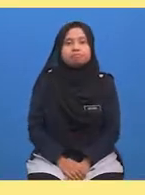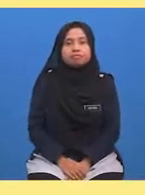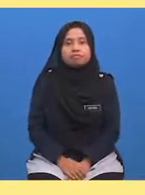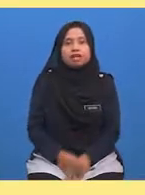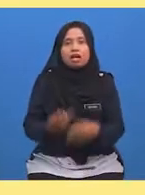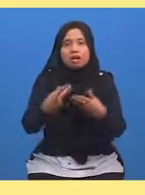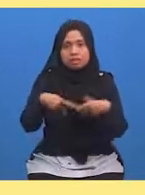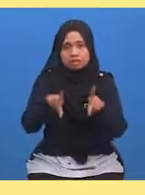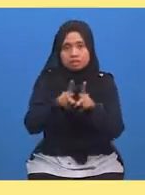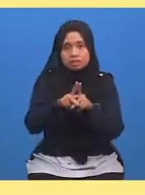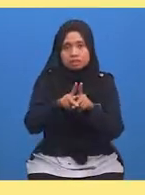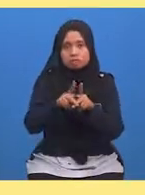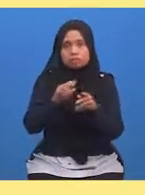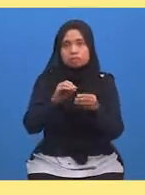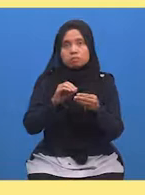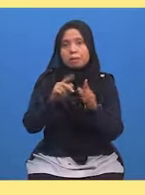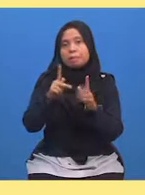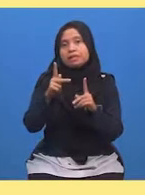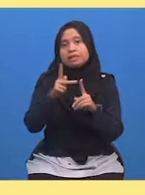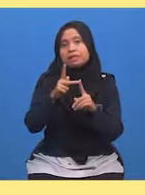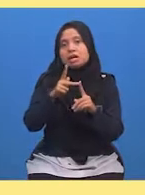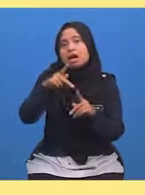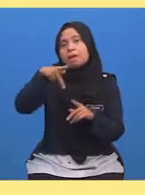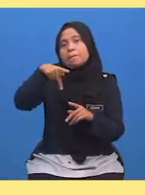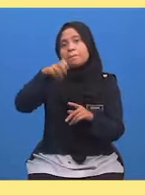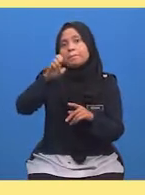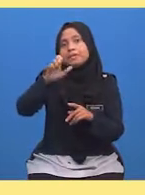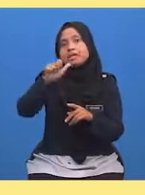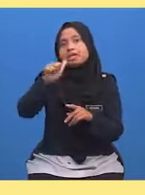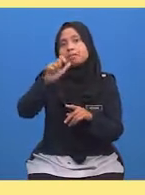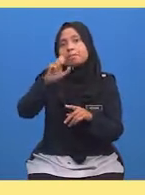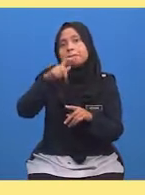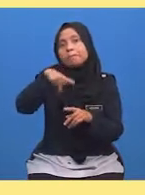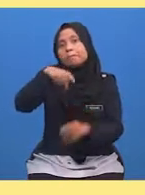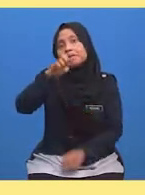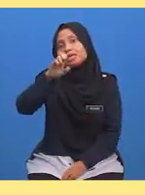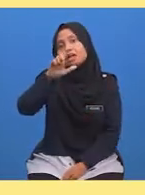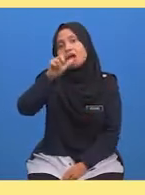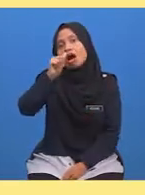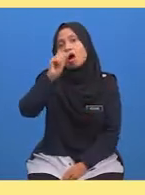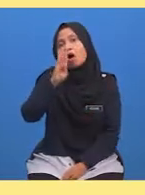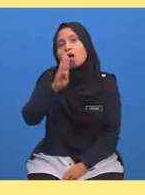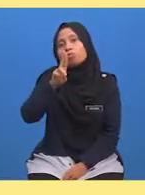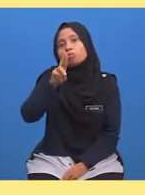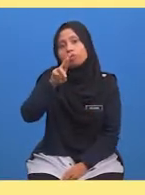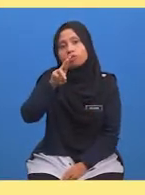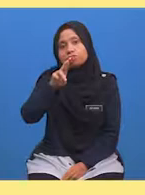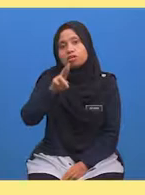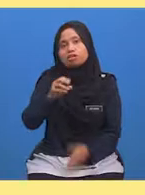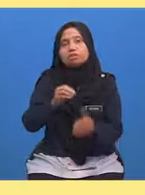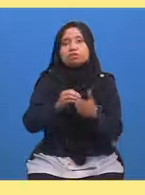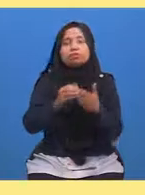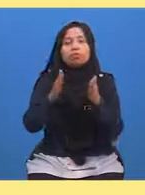Kepentingan rancangan perniagaan kepada pihak berkepentingan iaitu pelabur. Pelabur